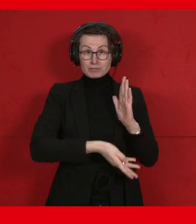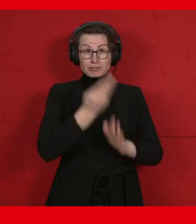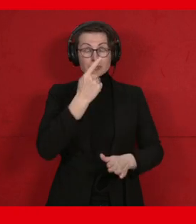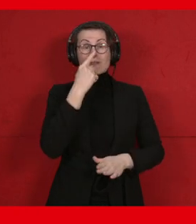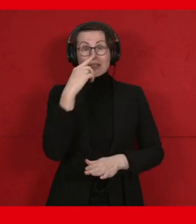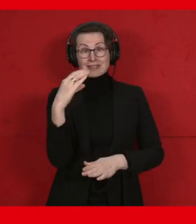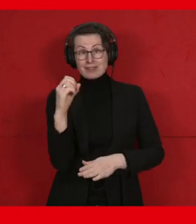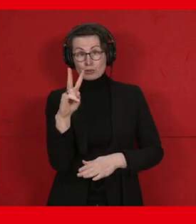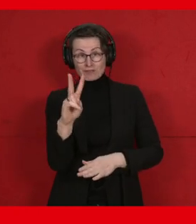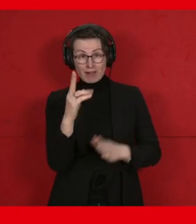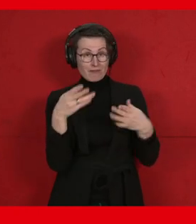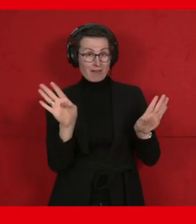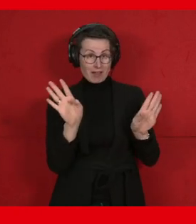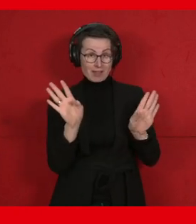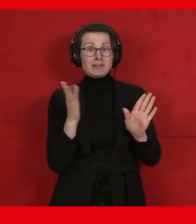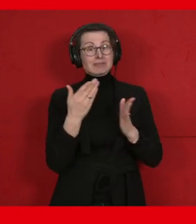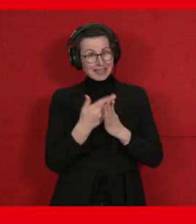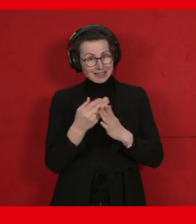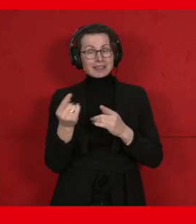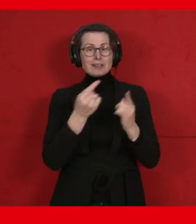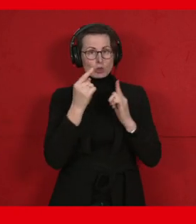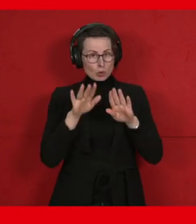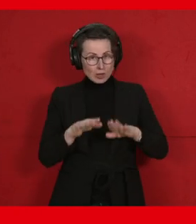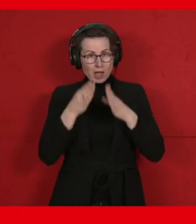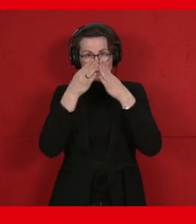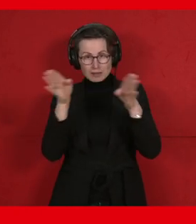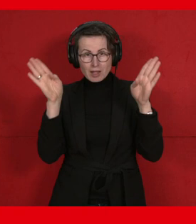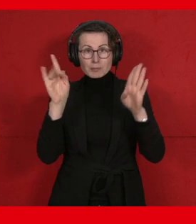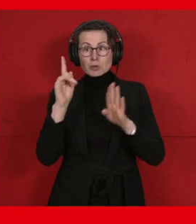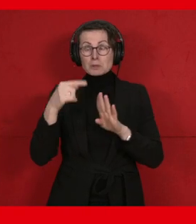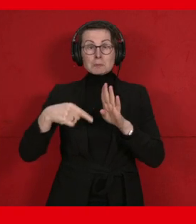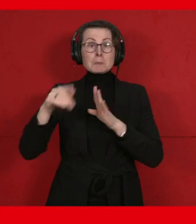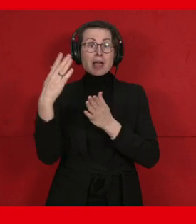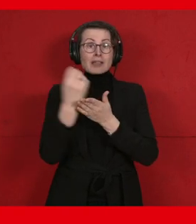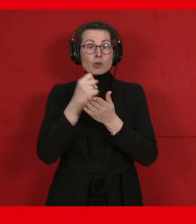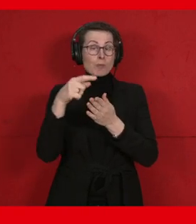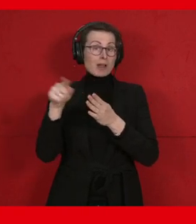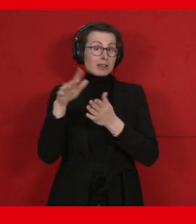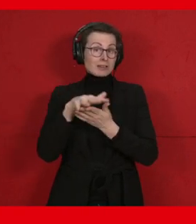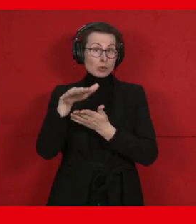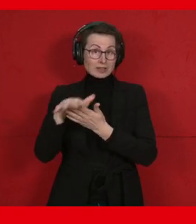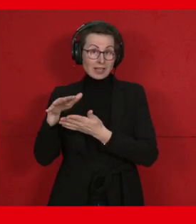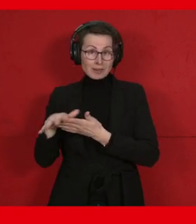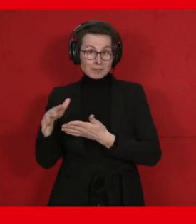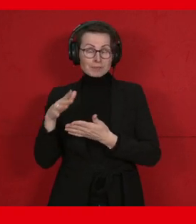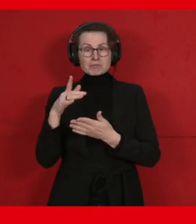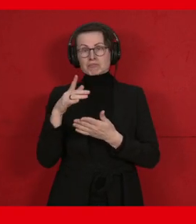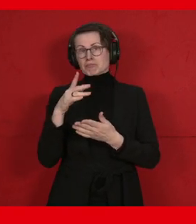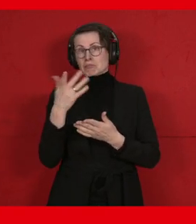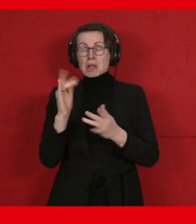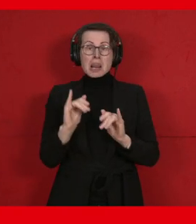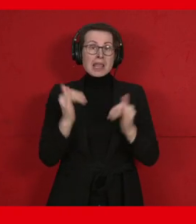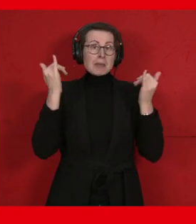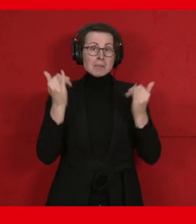Und diese Diskussion müssen wir auch anstoßen, dass dann Einkommen anders ausgegeben werden und dass verschiedene Wege, wie man